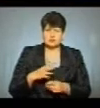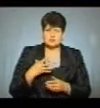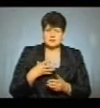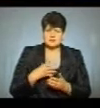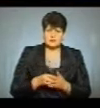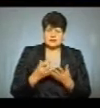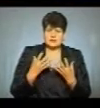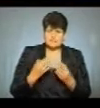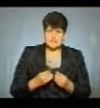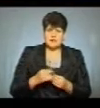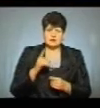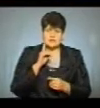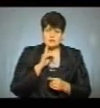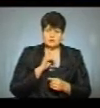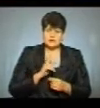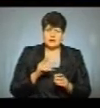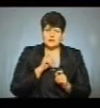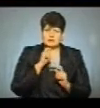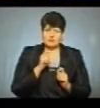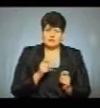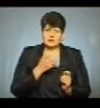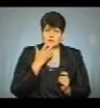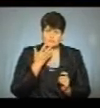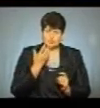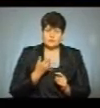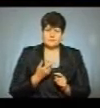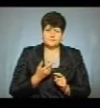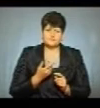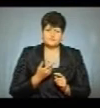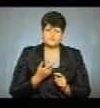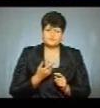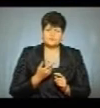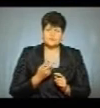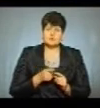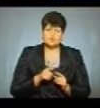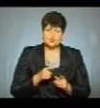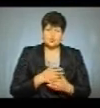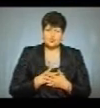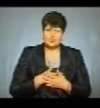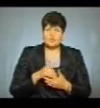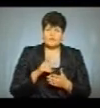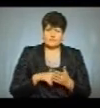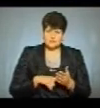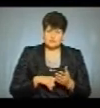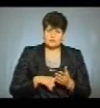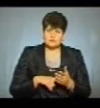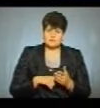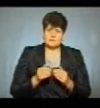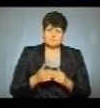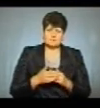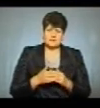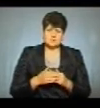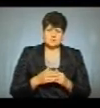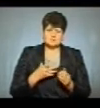а насолоджуватися і дарувати тепло і цю ж любов, віру найближчим